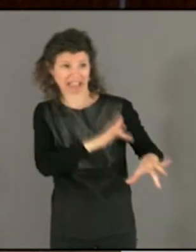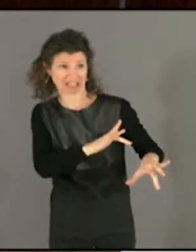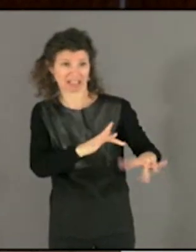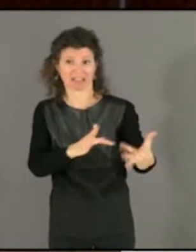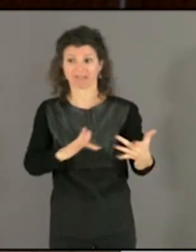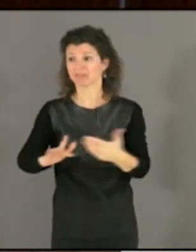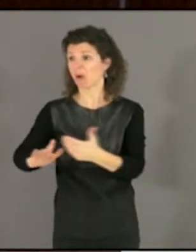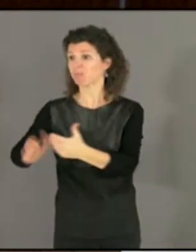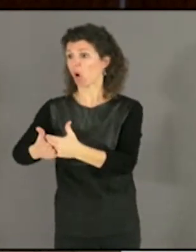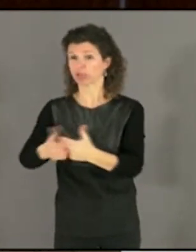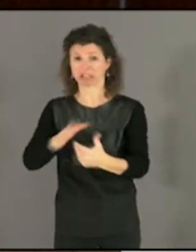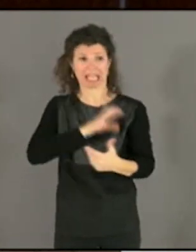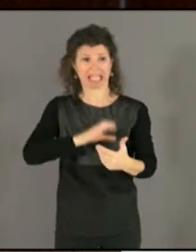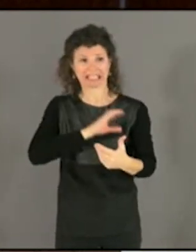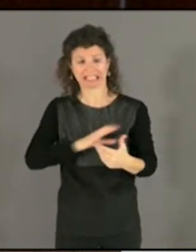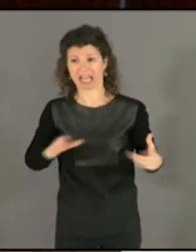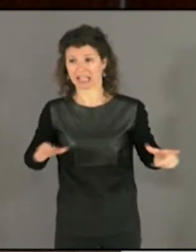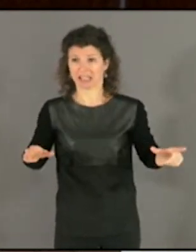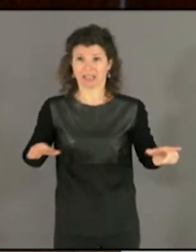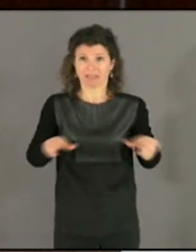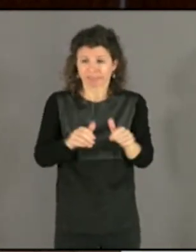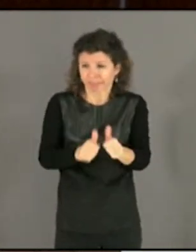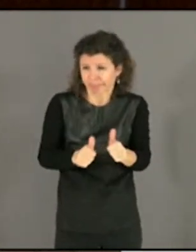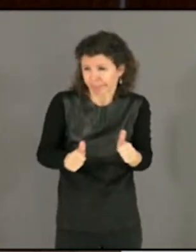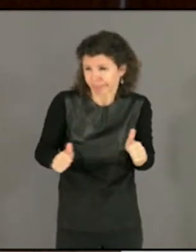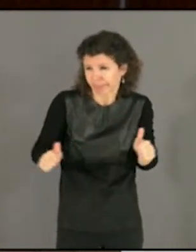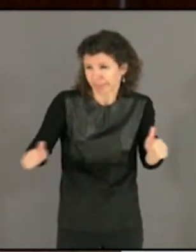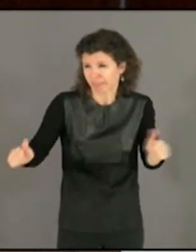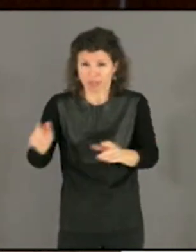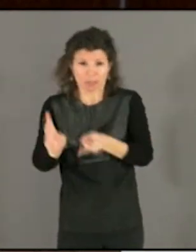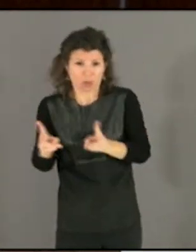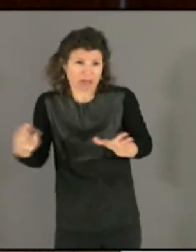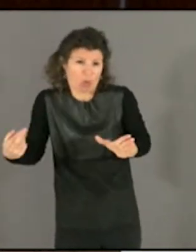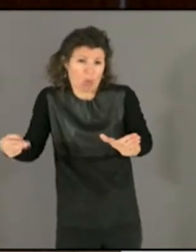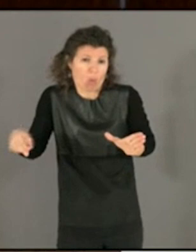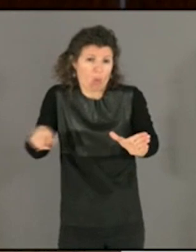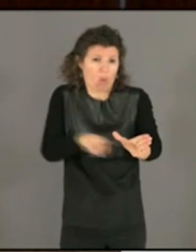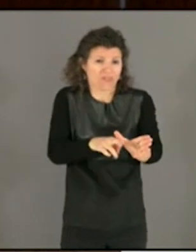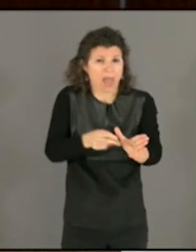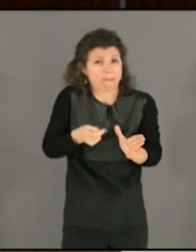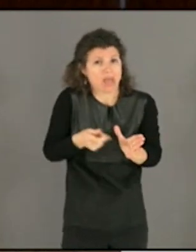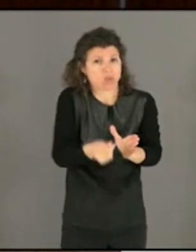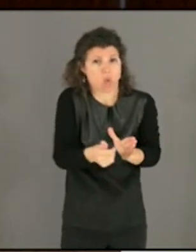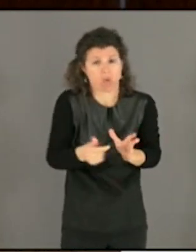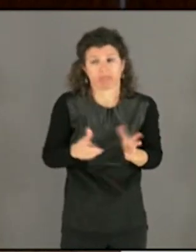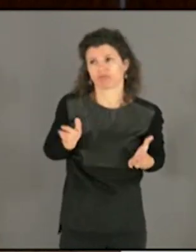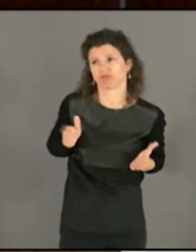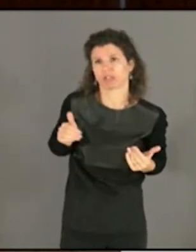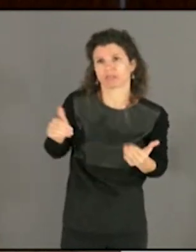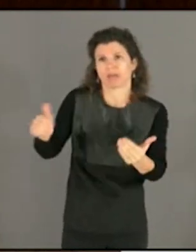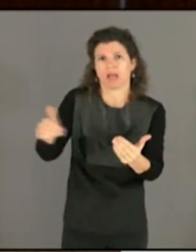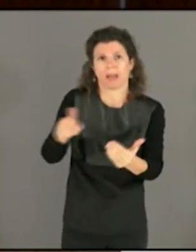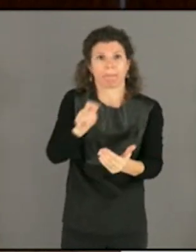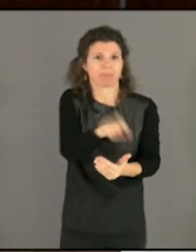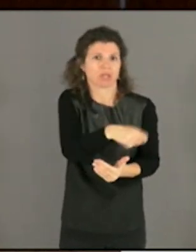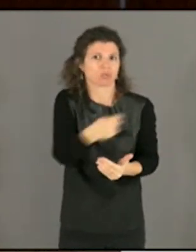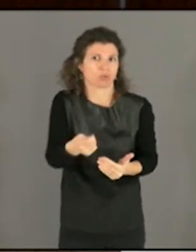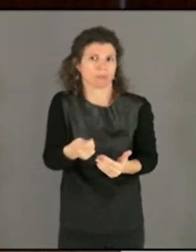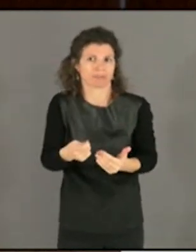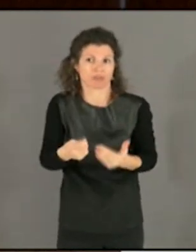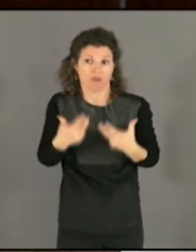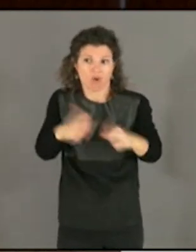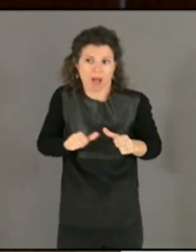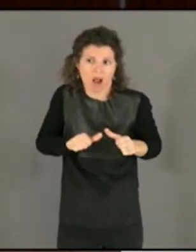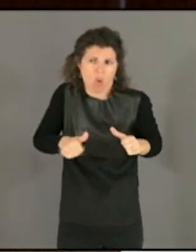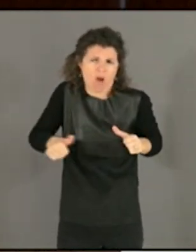pays, convaincus qu'ils pourront y revenir bientôt, c'est ce que nous souhaitons tous, et ils ne veulent pas s'en éloigner. C'est pour ça qu'il